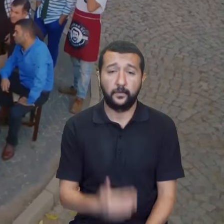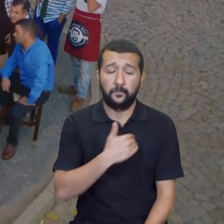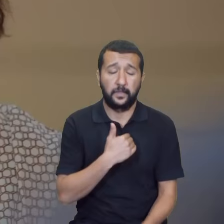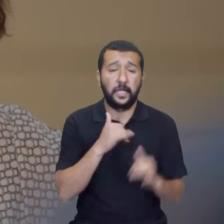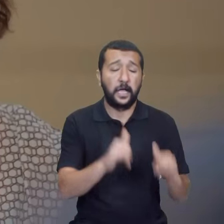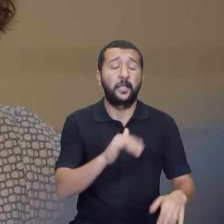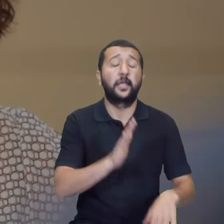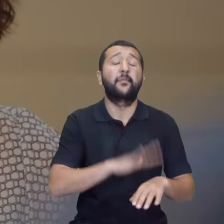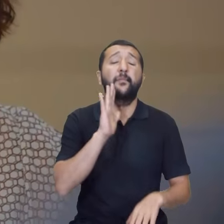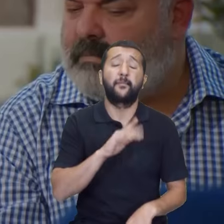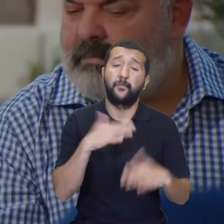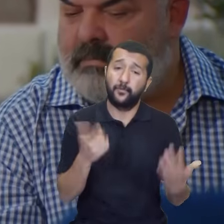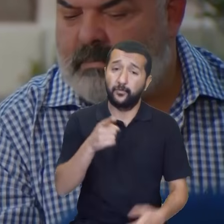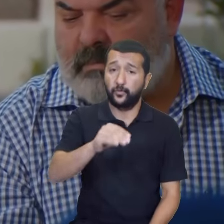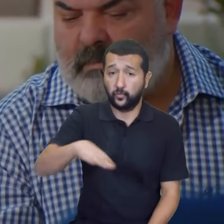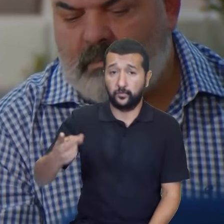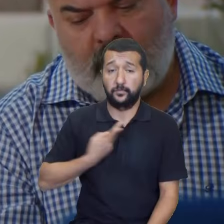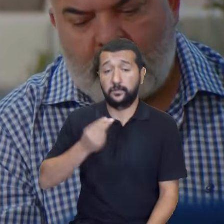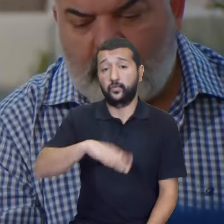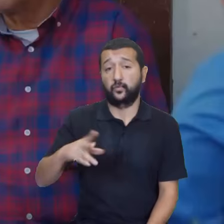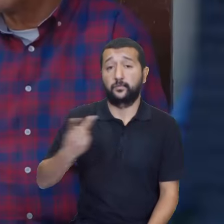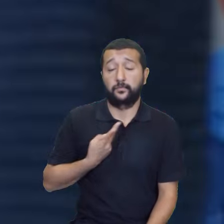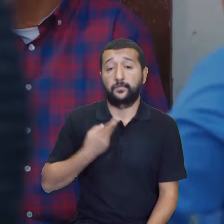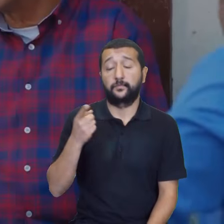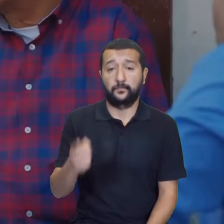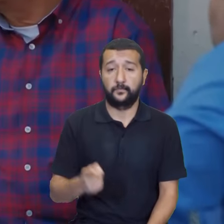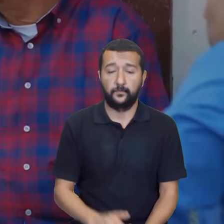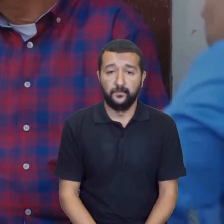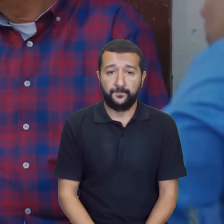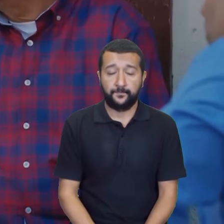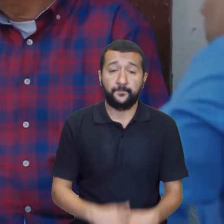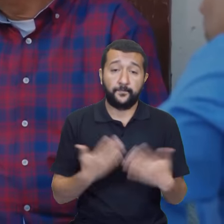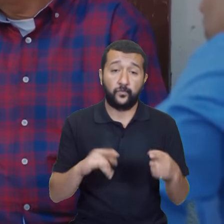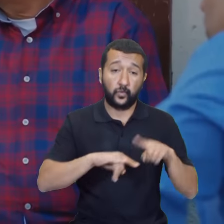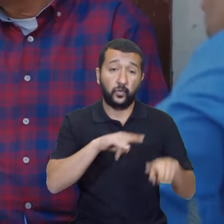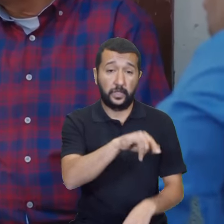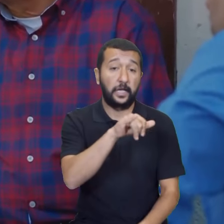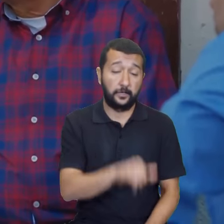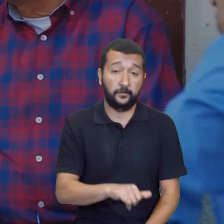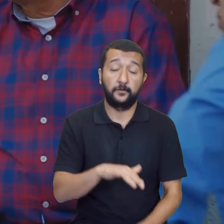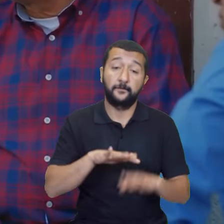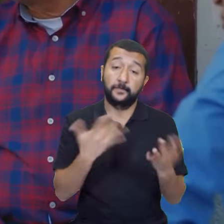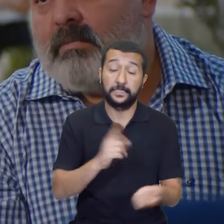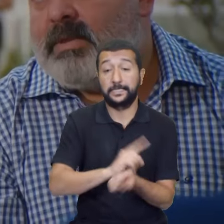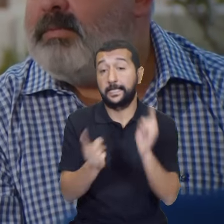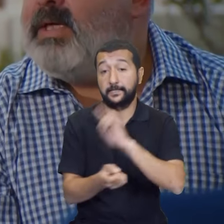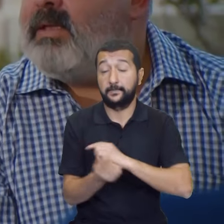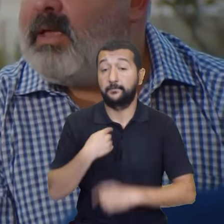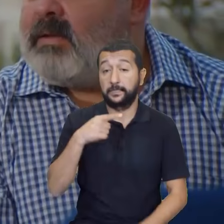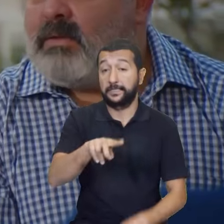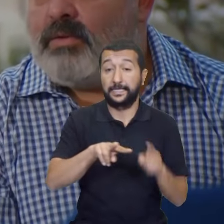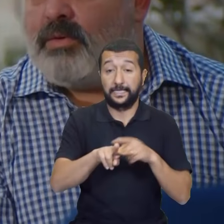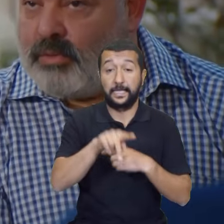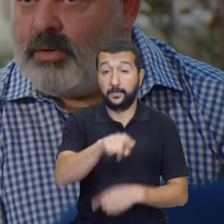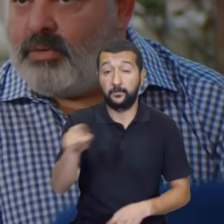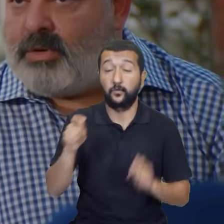Ben de yapamam Münir. Yani bu çocuklar bizim çocuklarımız. Hulusi haklı. Yani şimdi bizim